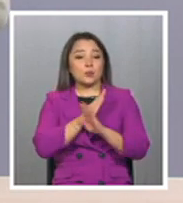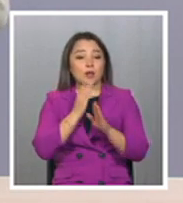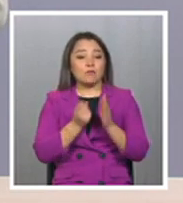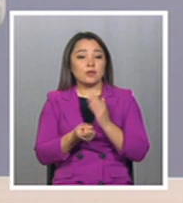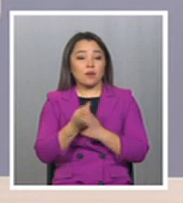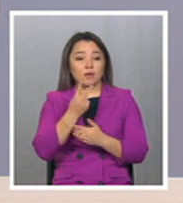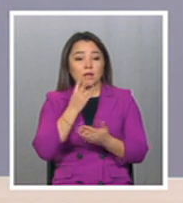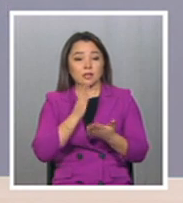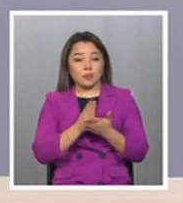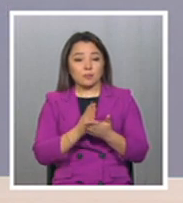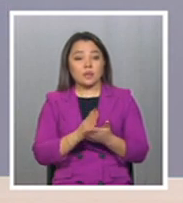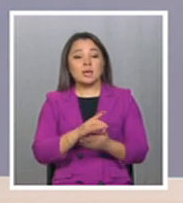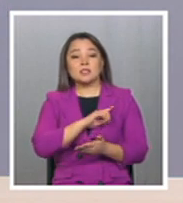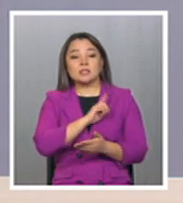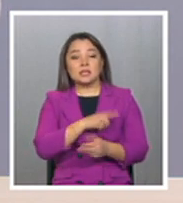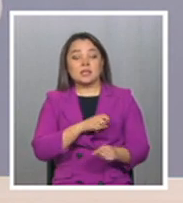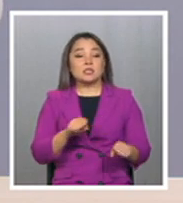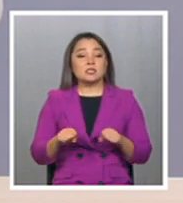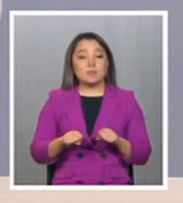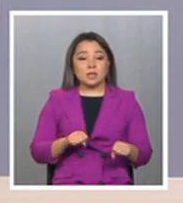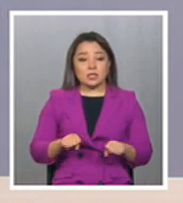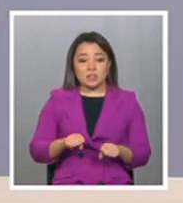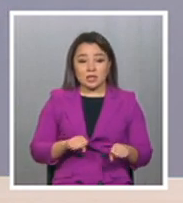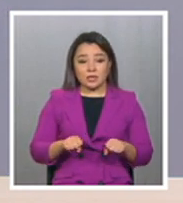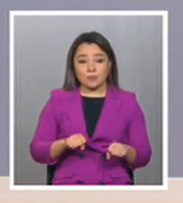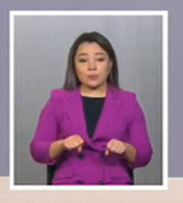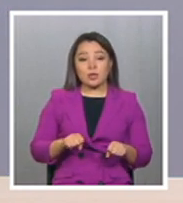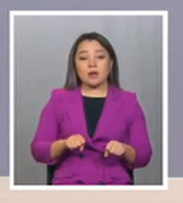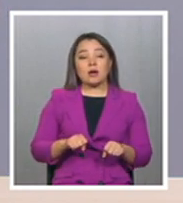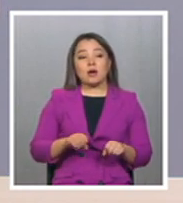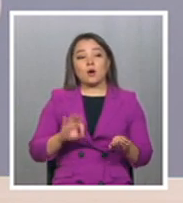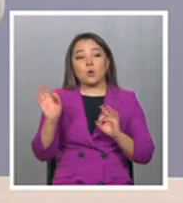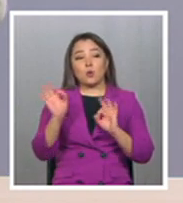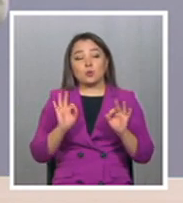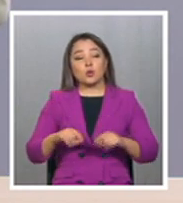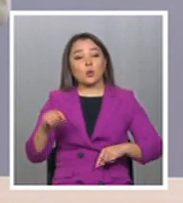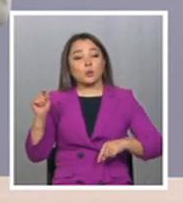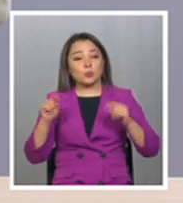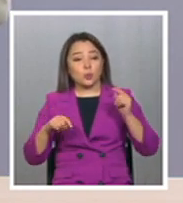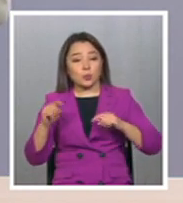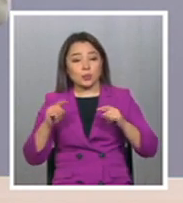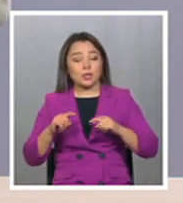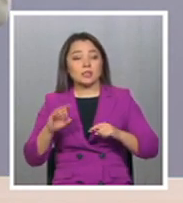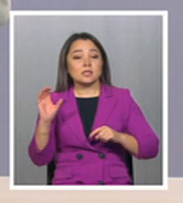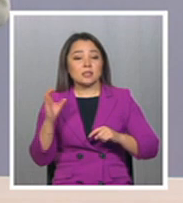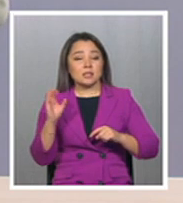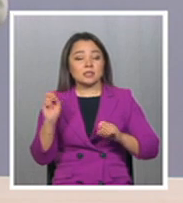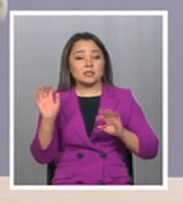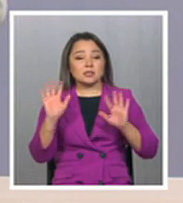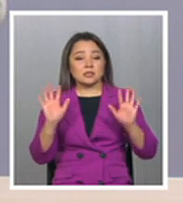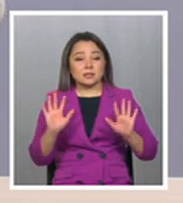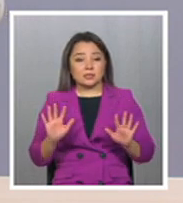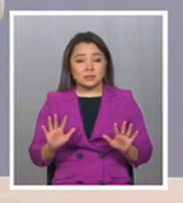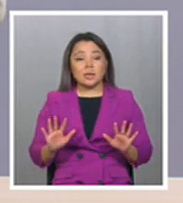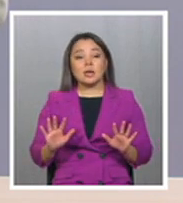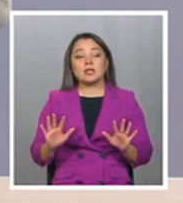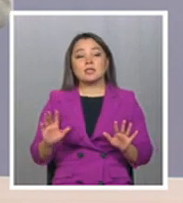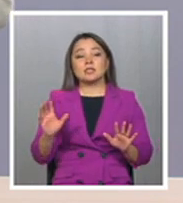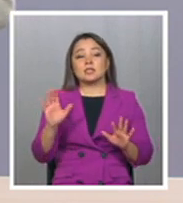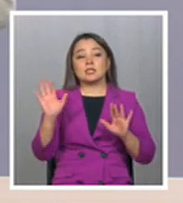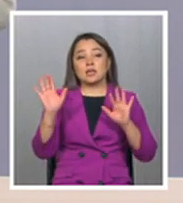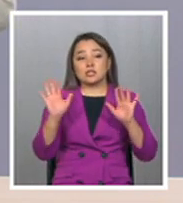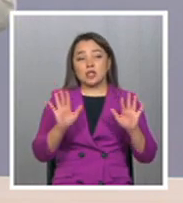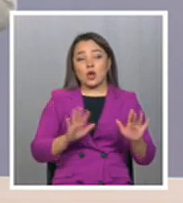явление, сильное землетрясение, осенний дождь, серебристый иней и снежная